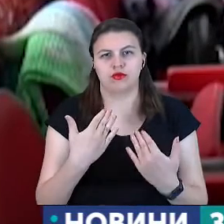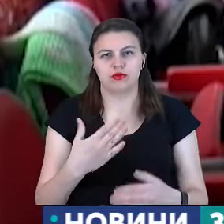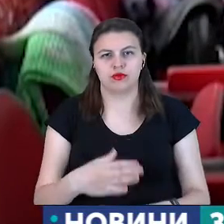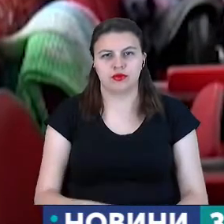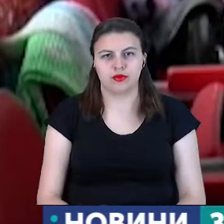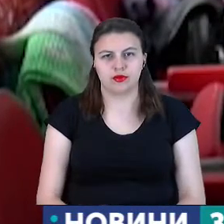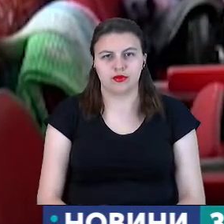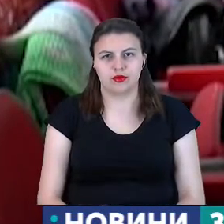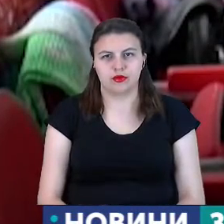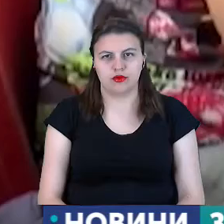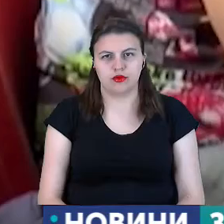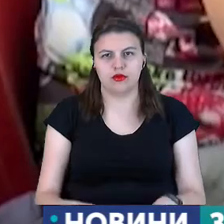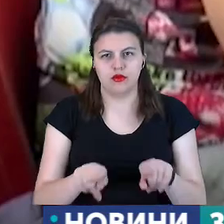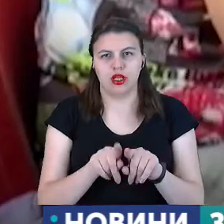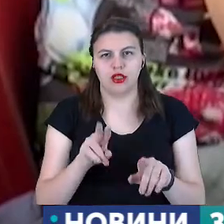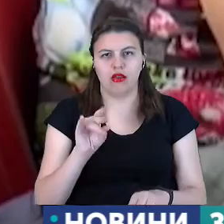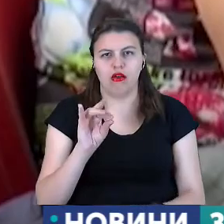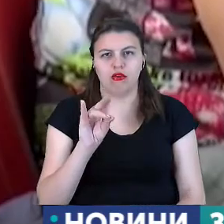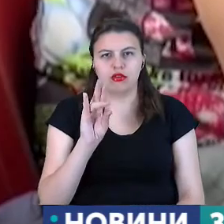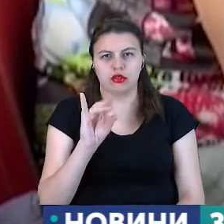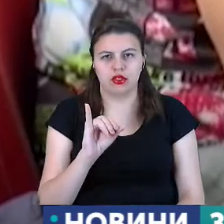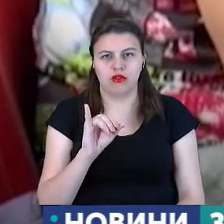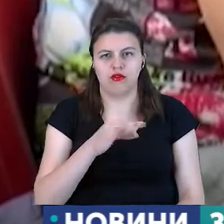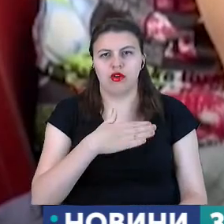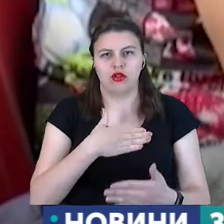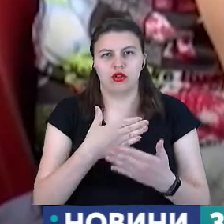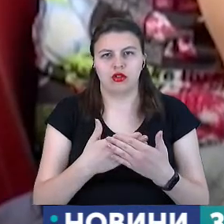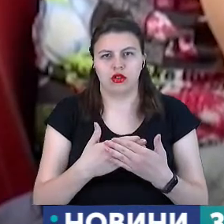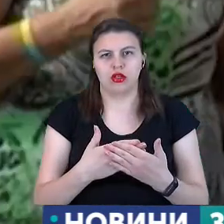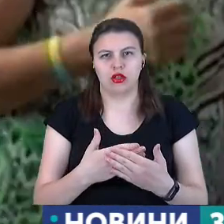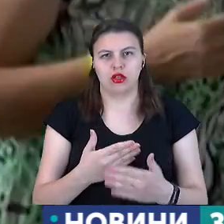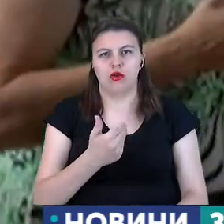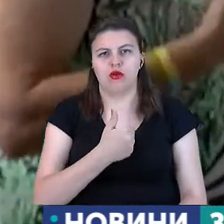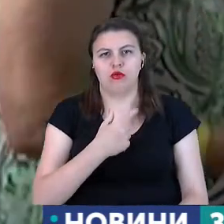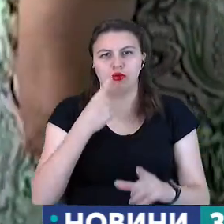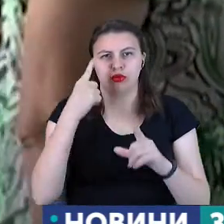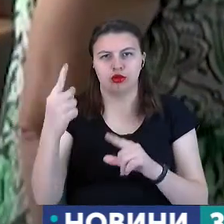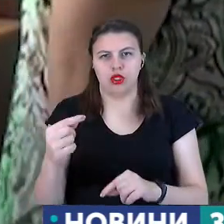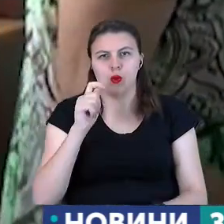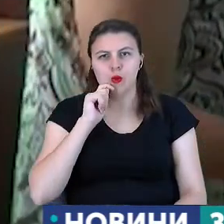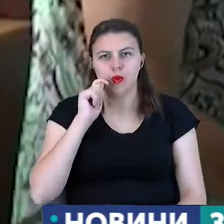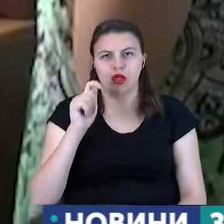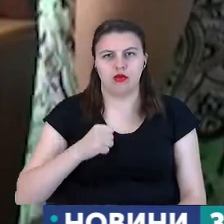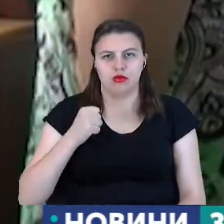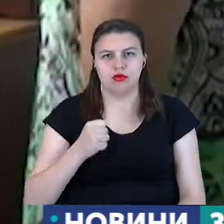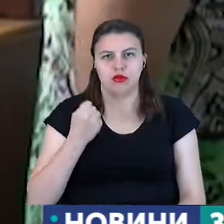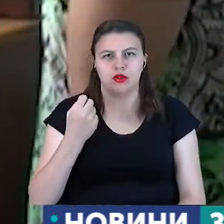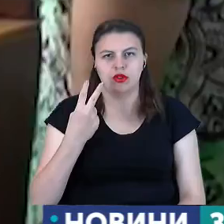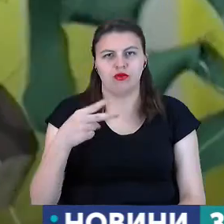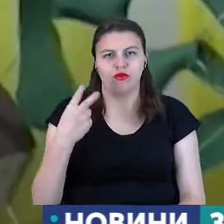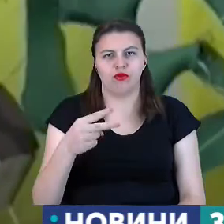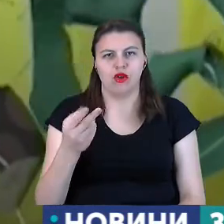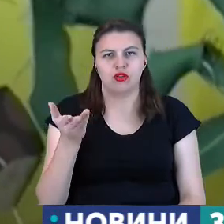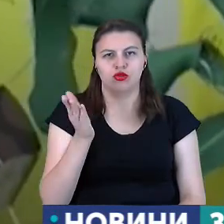так диканські волонтери збираються у чергову поїздку до українських бійців. Для них сплели зо два десятки маскувальних сіток.